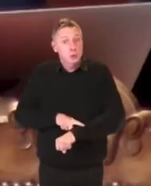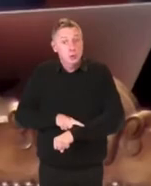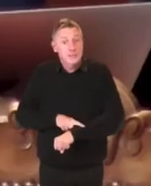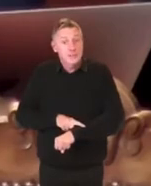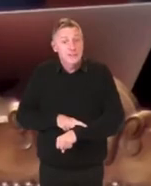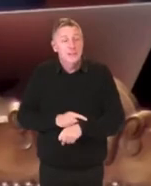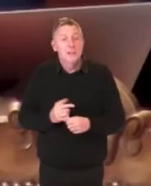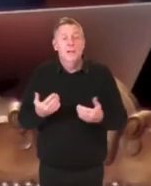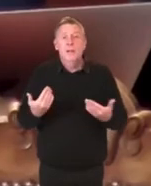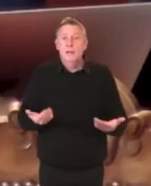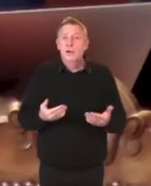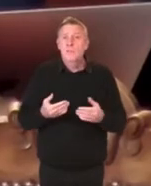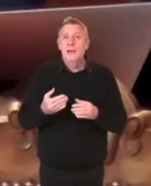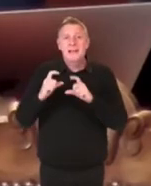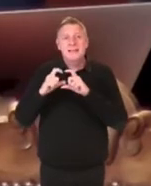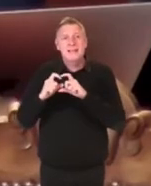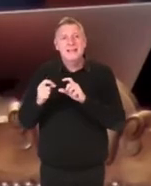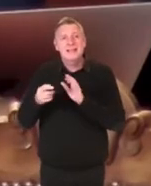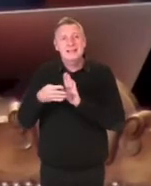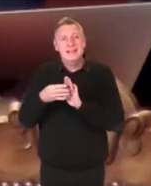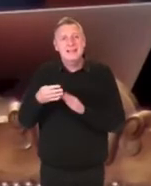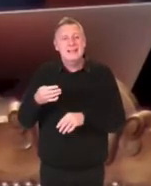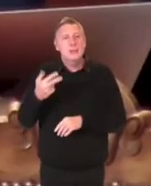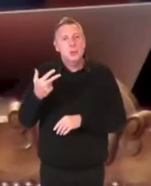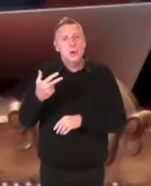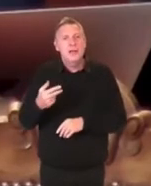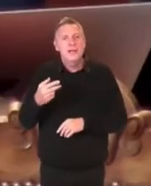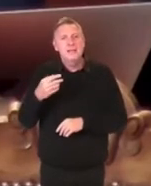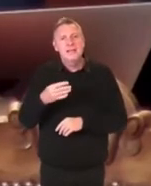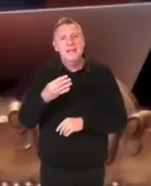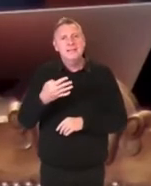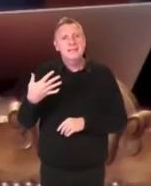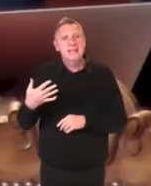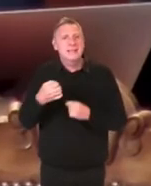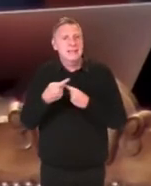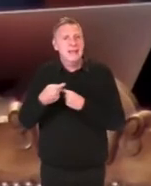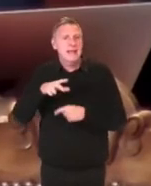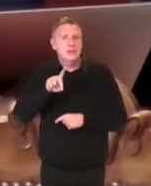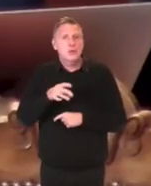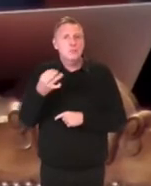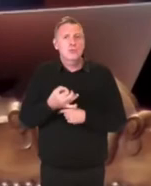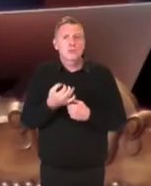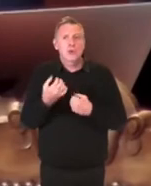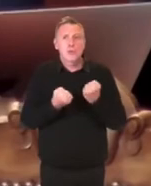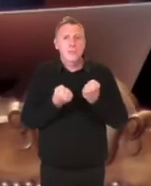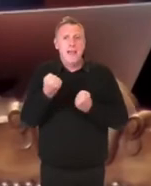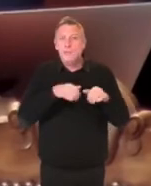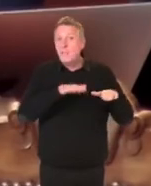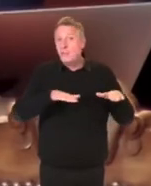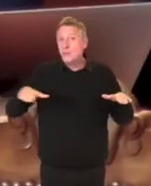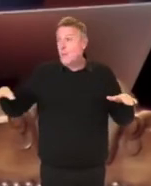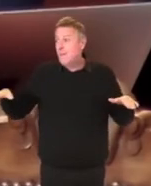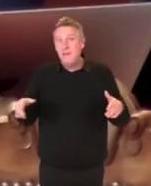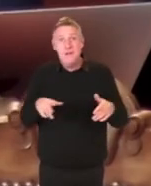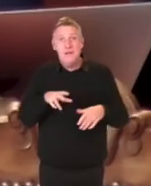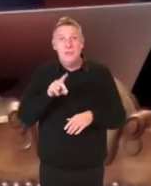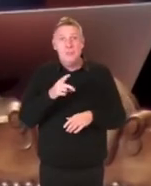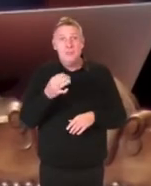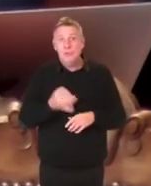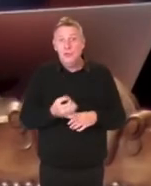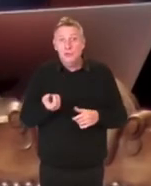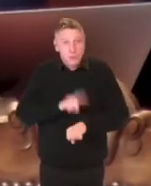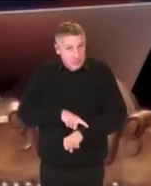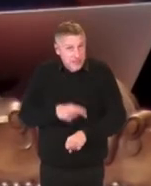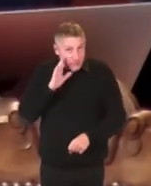rappelle qu'avec la critère 3, 4, 5, c'est 30% du parc de voitures. Donc, est-ce que, de votre point de vue, c'est tout de suite? Et